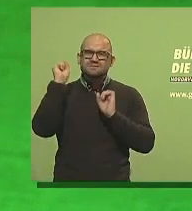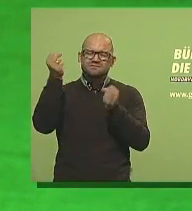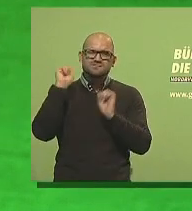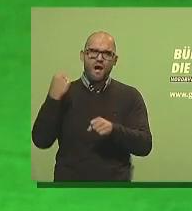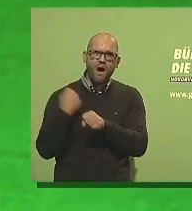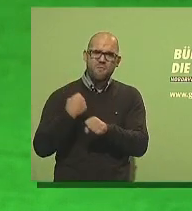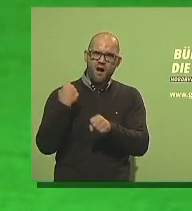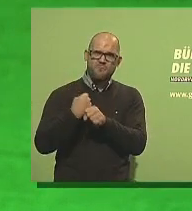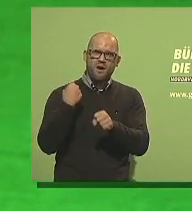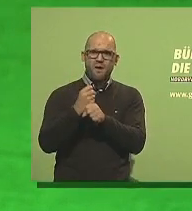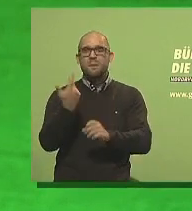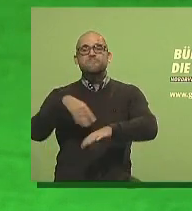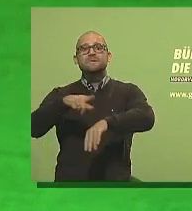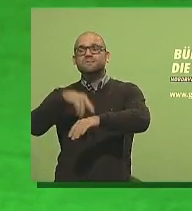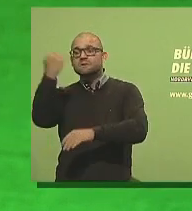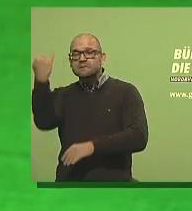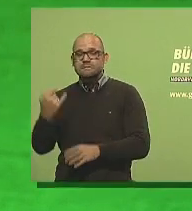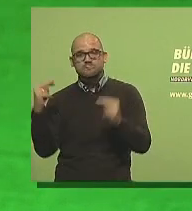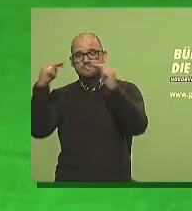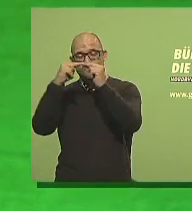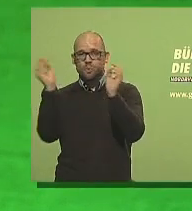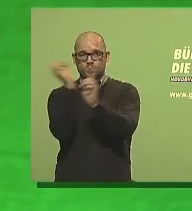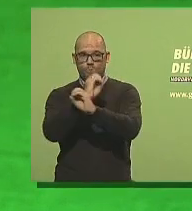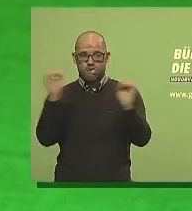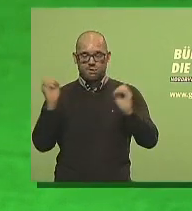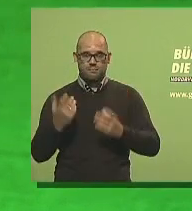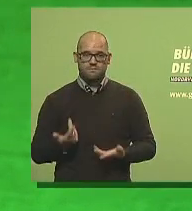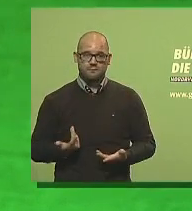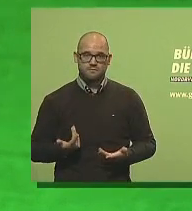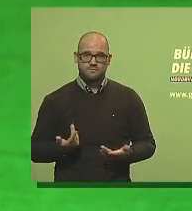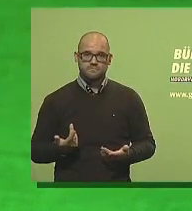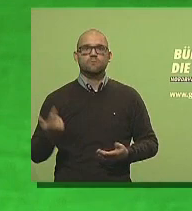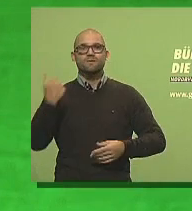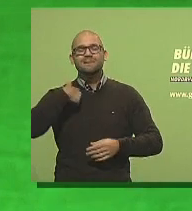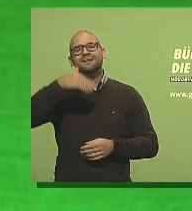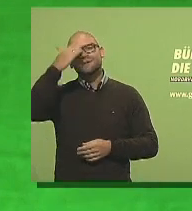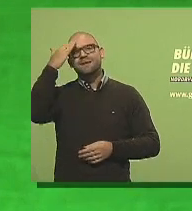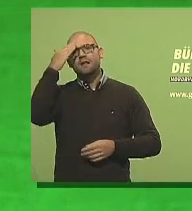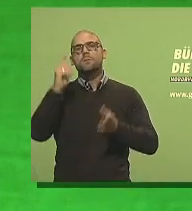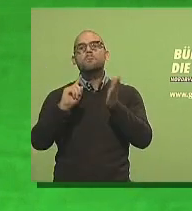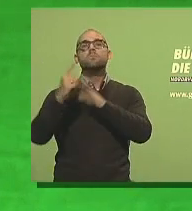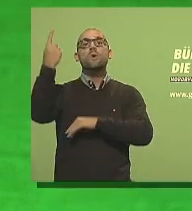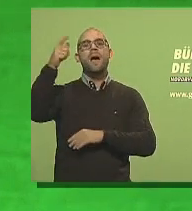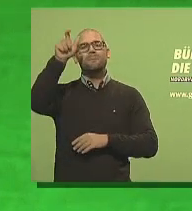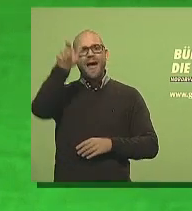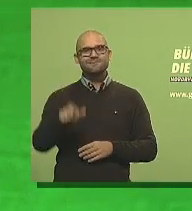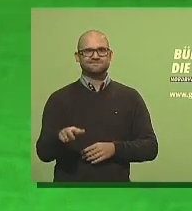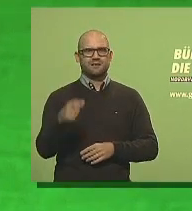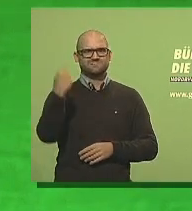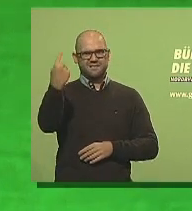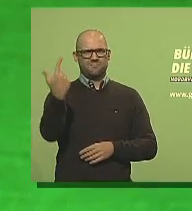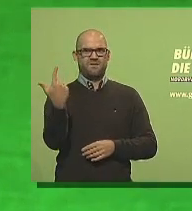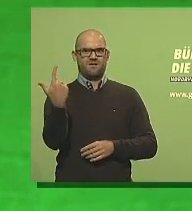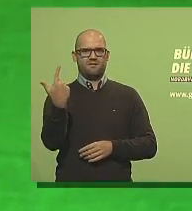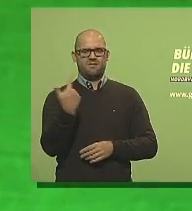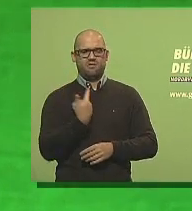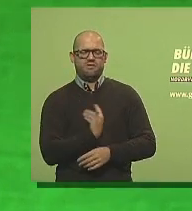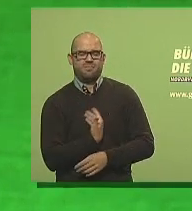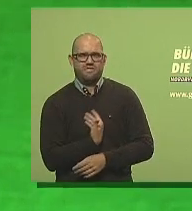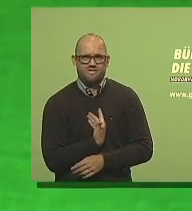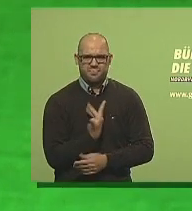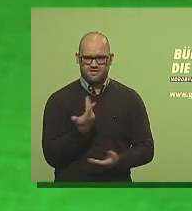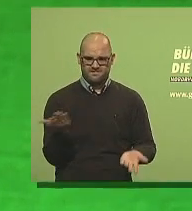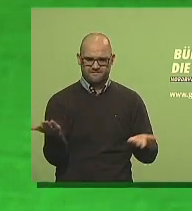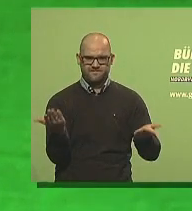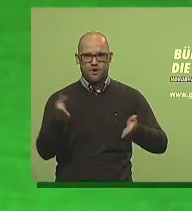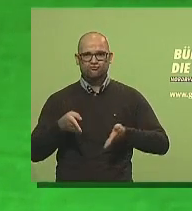Angst vor dem Karriereknick, weil wir die Bürgermeisterin kennen, die sich zwischen Schwimmbad dicht machen und Straße sanieren